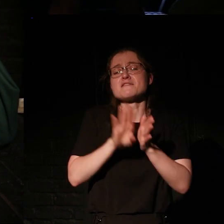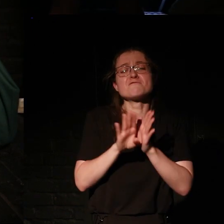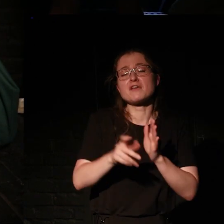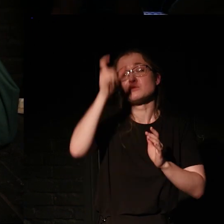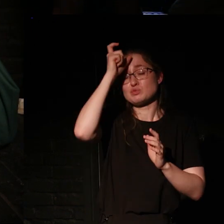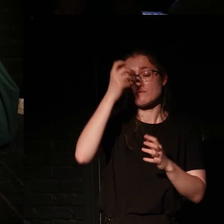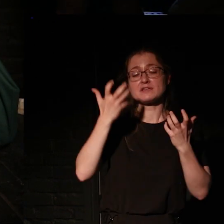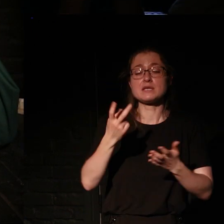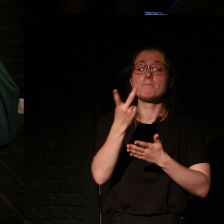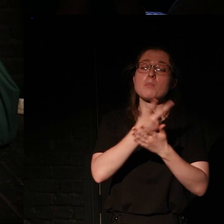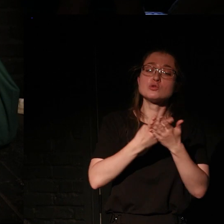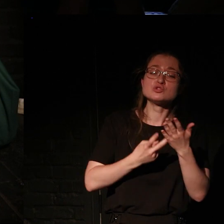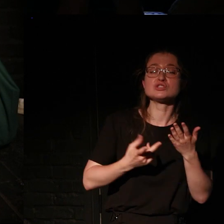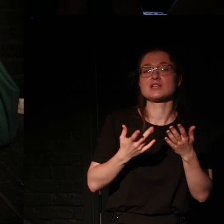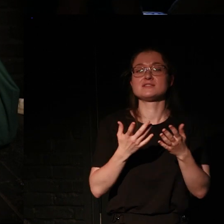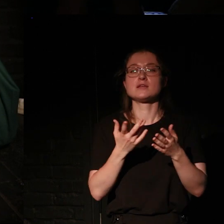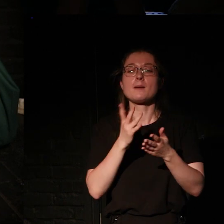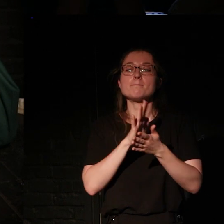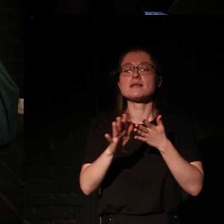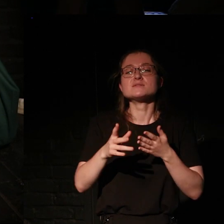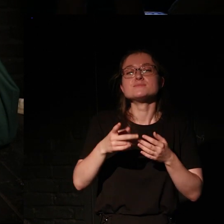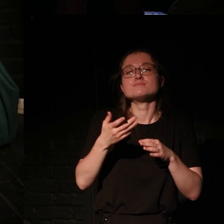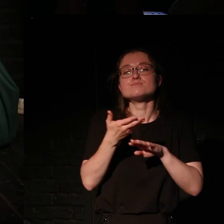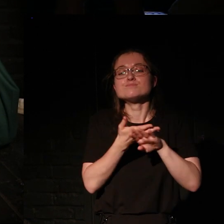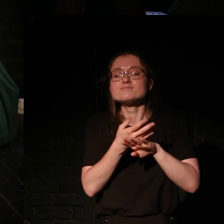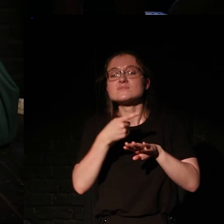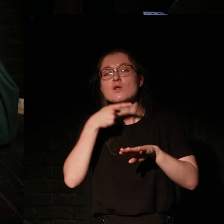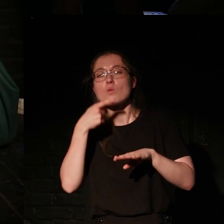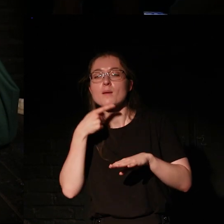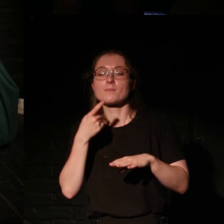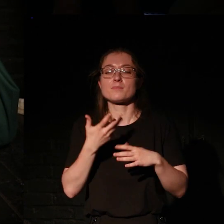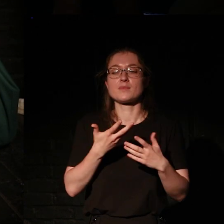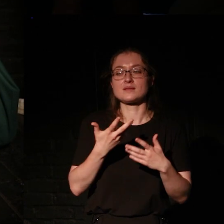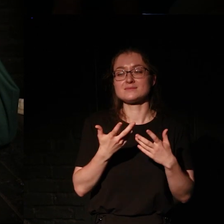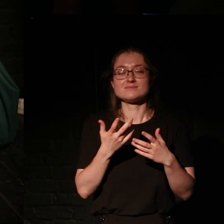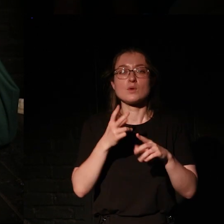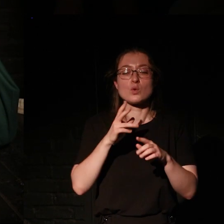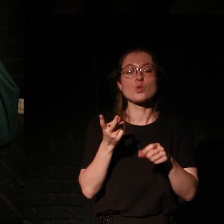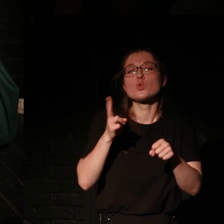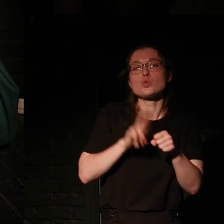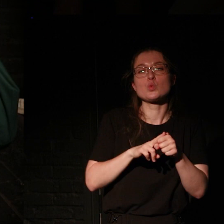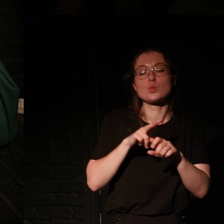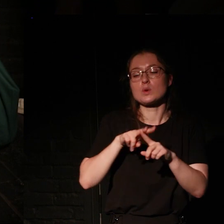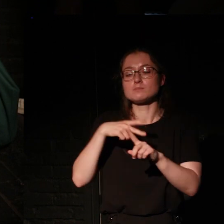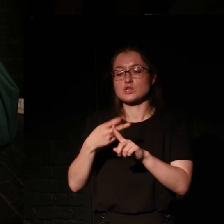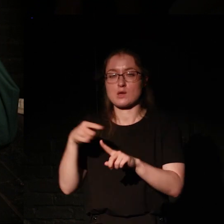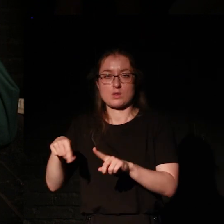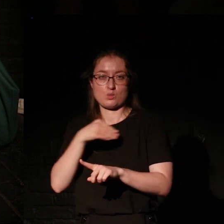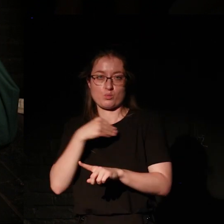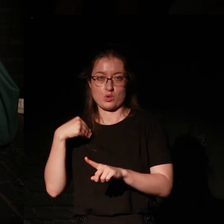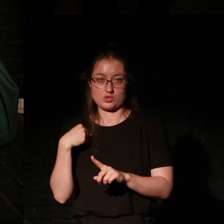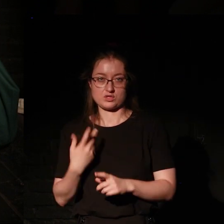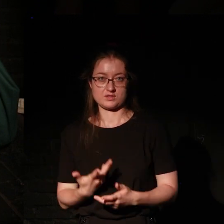było bez jakichś przekłamań, bez zbytniej inkulturacji. Kto ma z przekładów polskich? No właśnie, wszystko zależy też